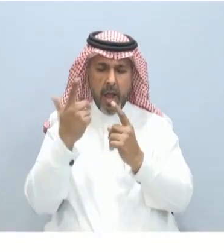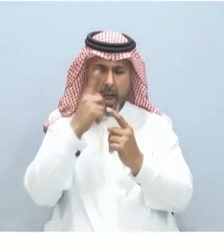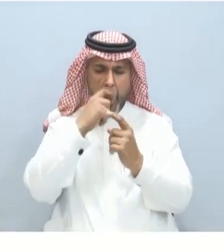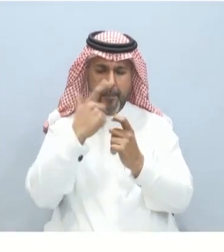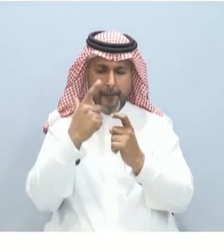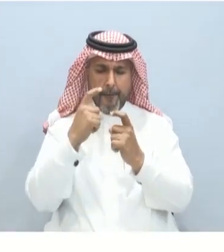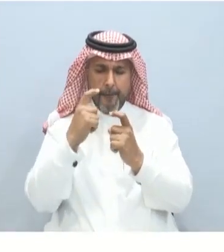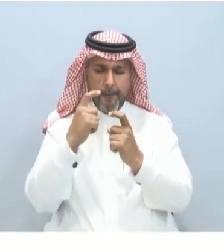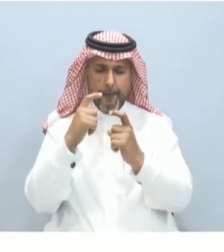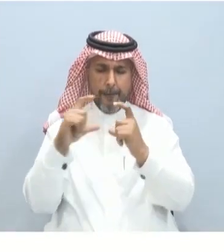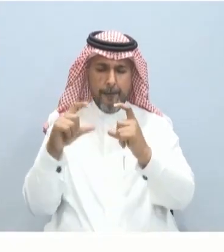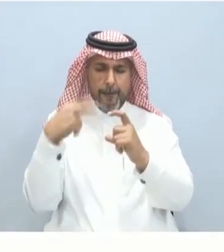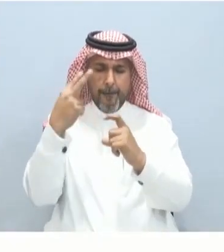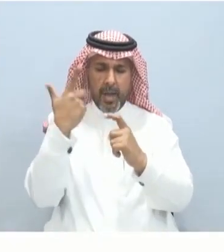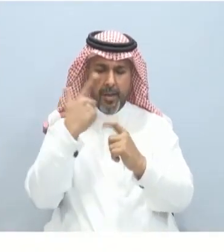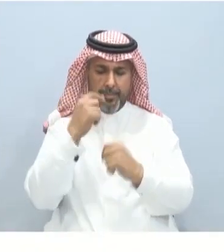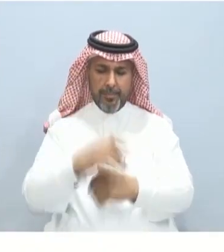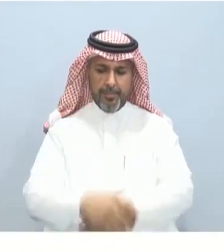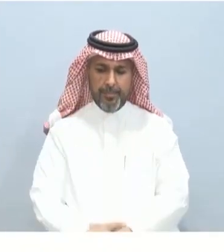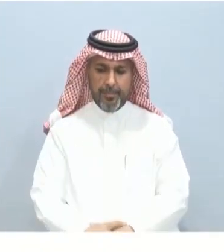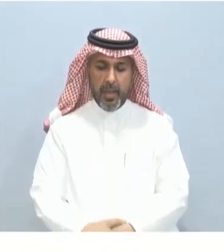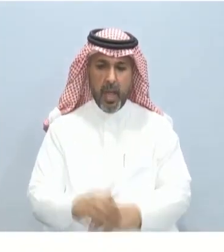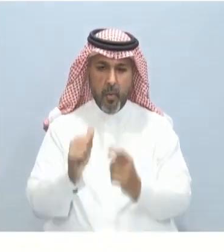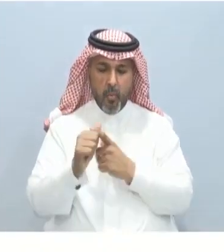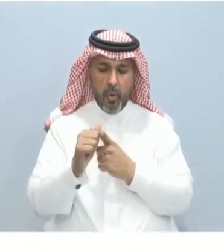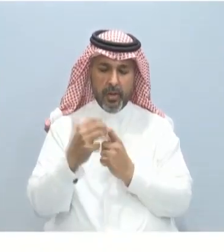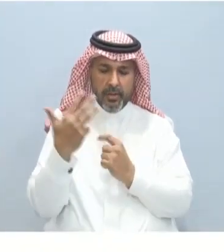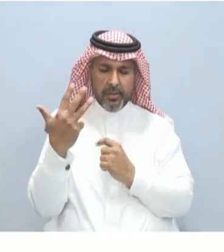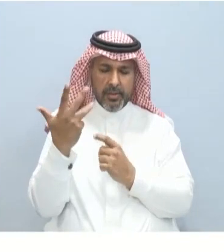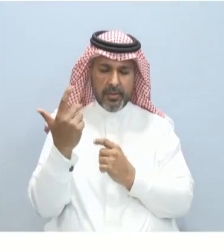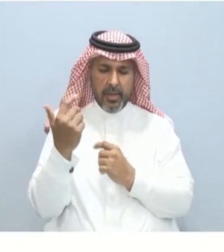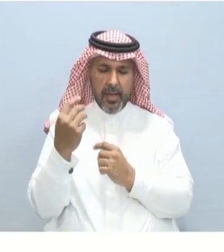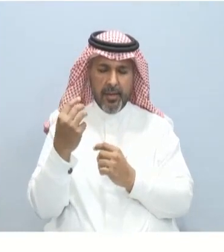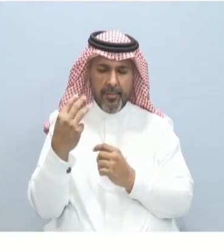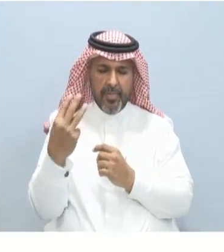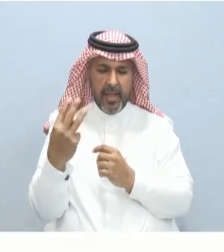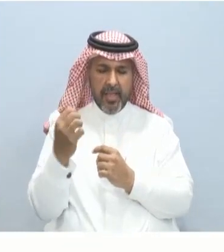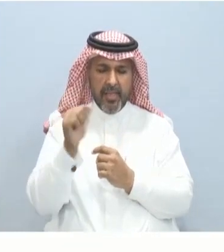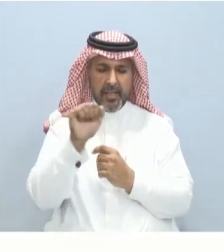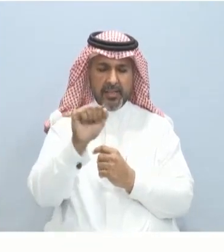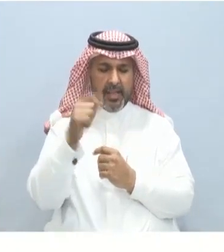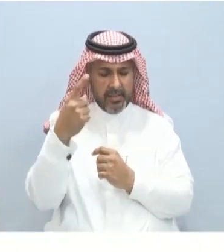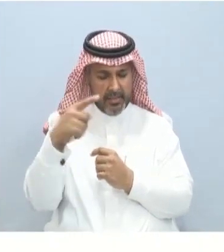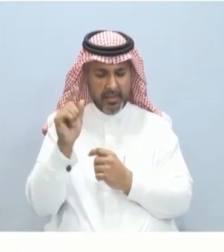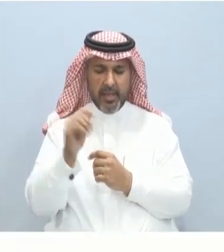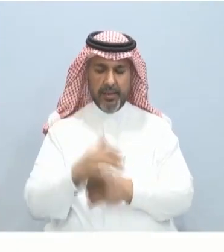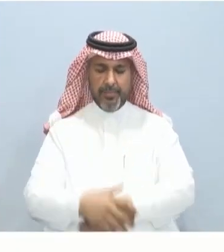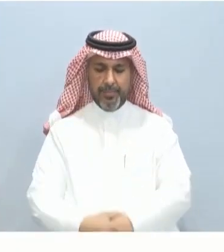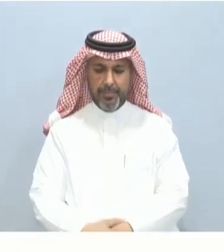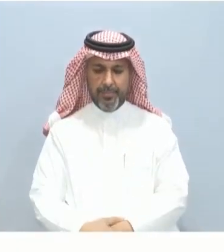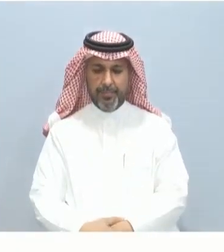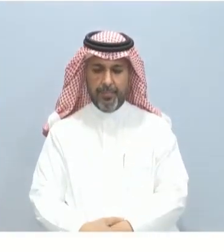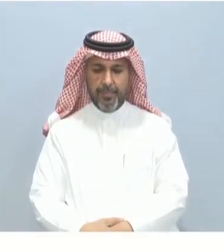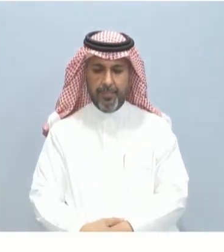الشروط الثلاث الشرط الاول هل الحد الاول مربع نلاحظ ان التسعه صاد تربيع